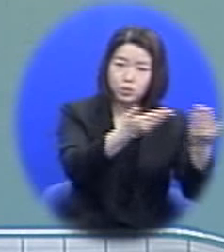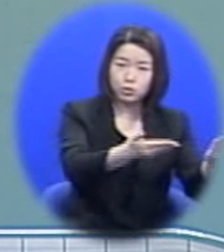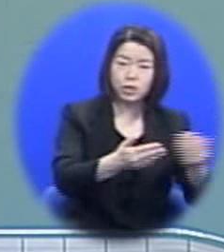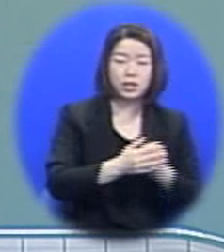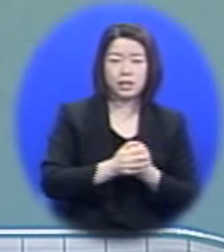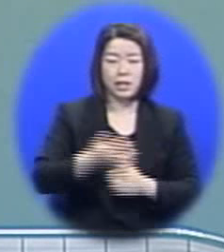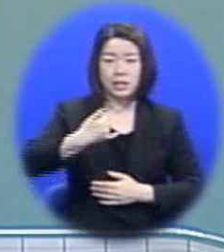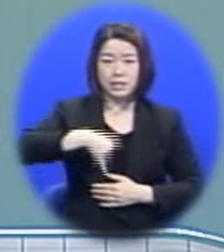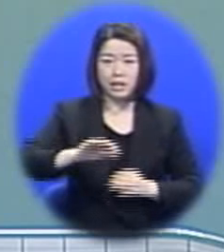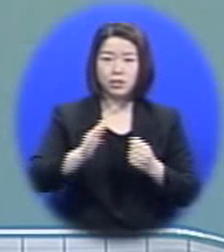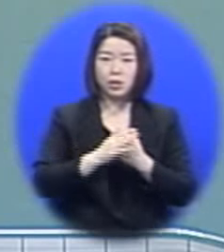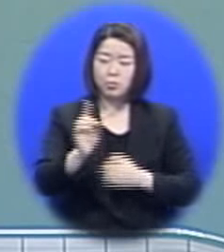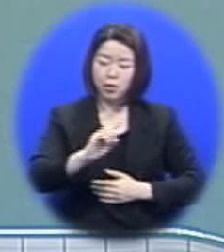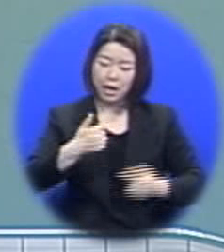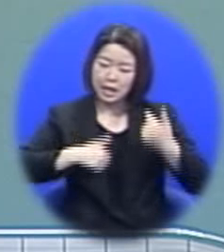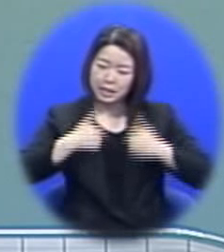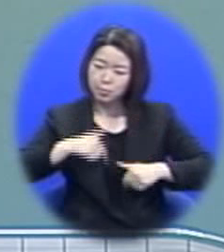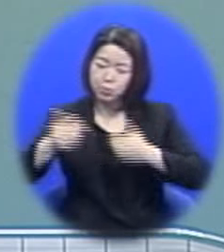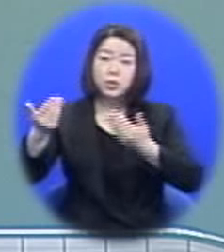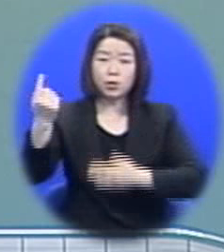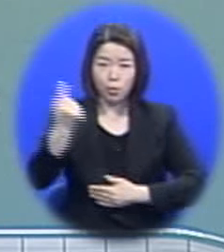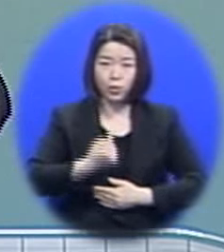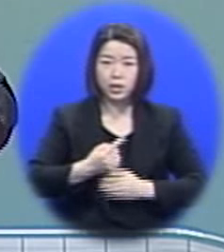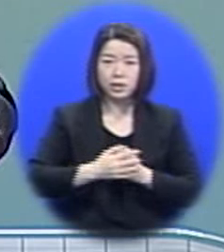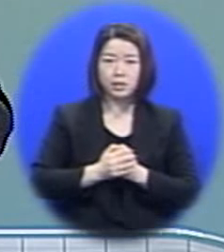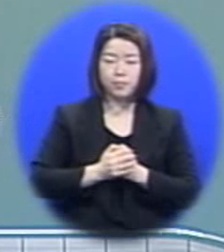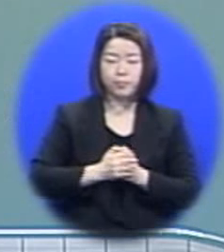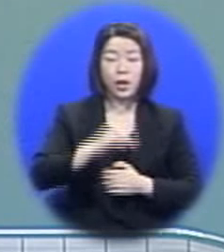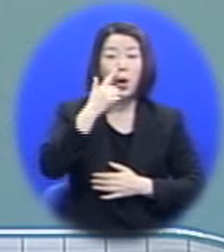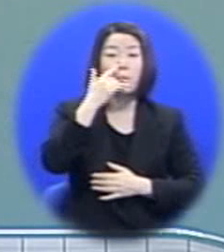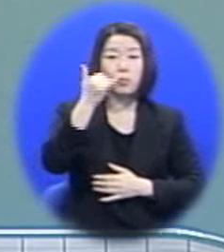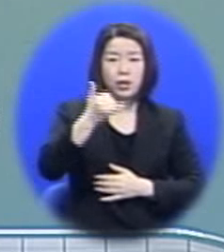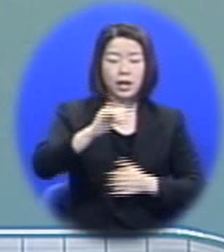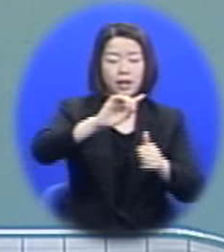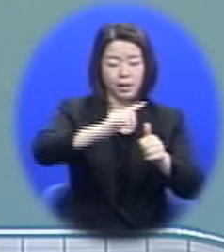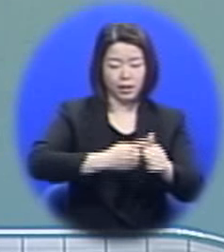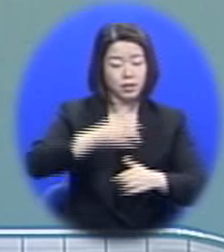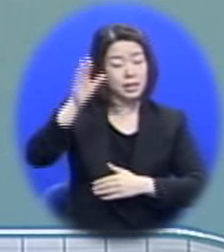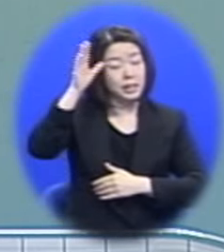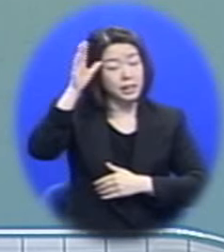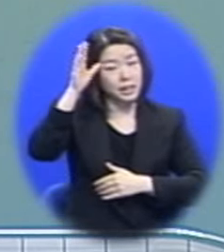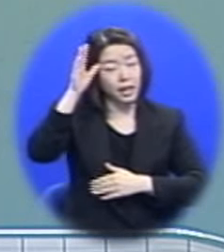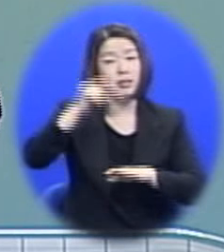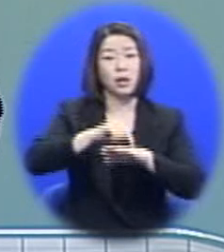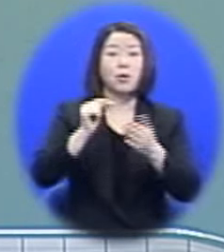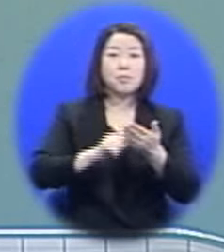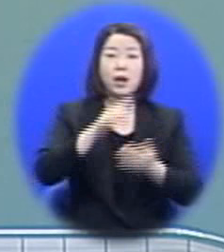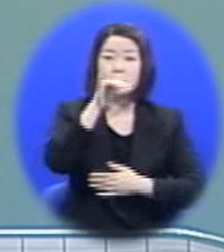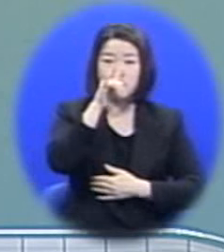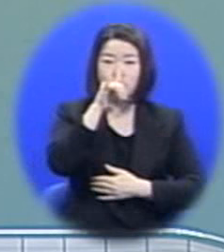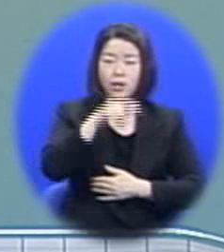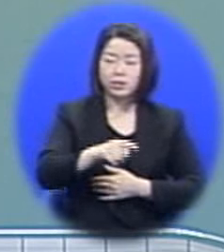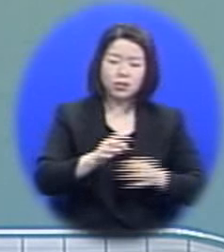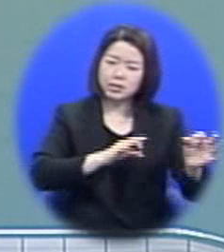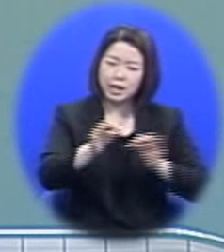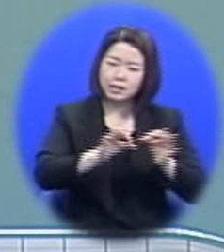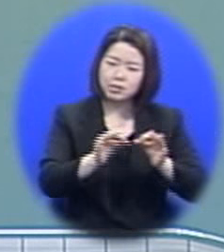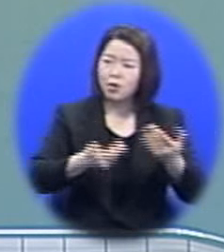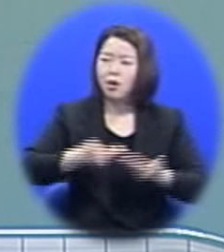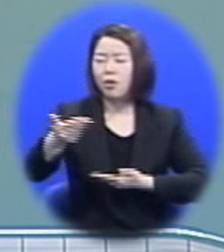자녀들 때문에 뭔가 기쁨이 오기를 부모니까 당연히 기대하는 마음은 있지만 그건 장사나